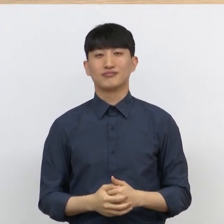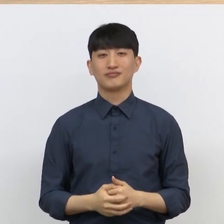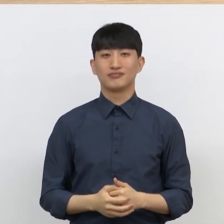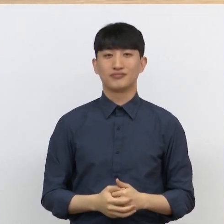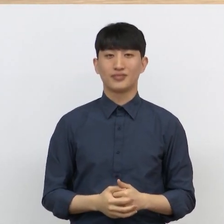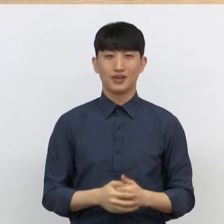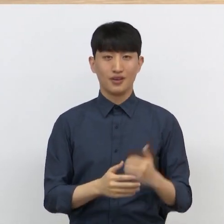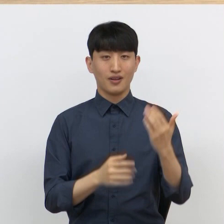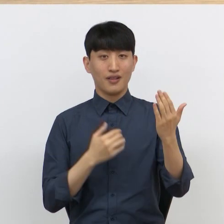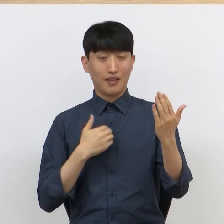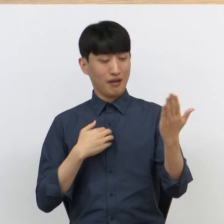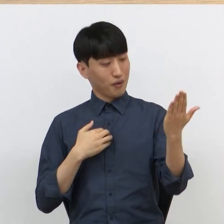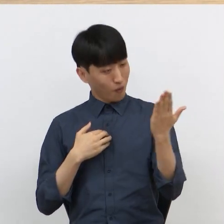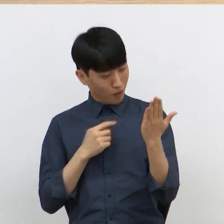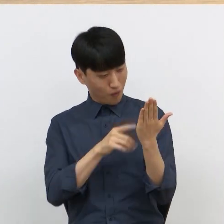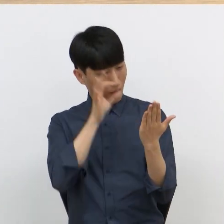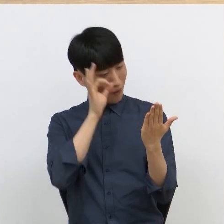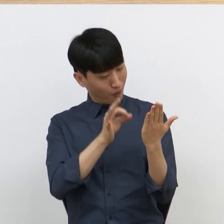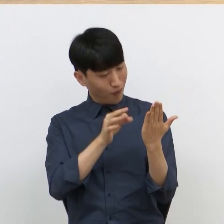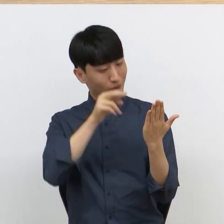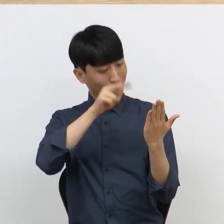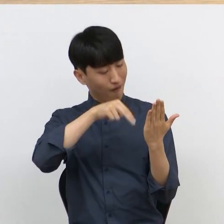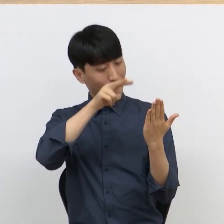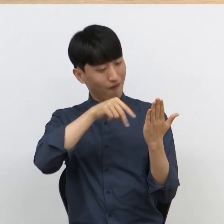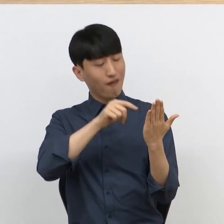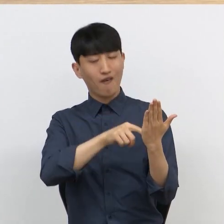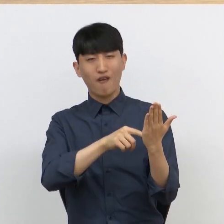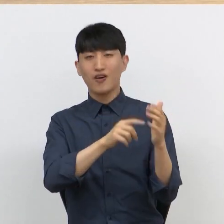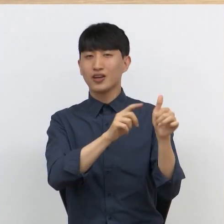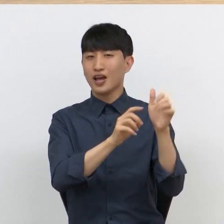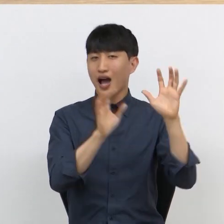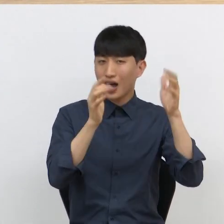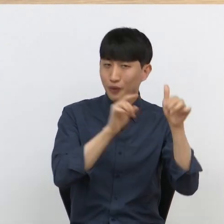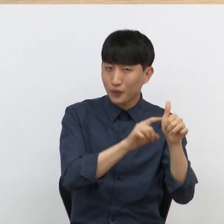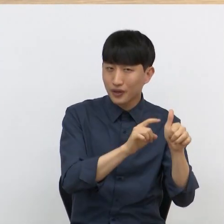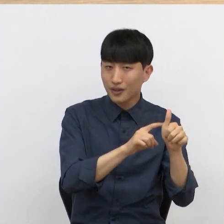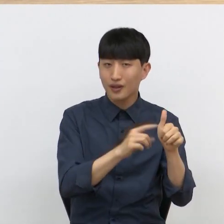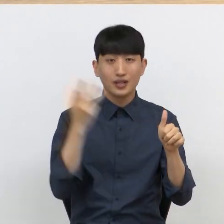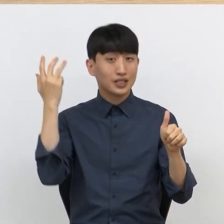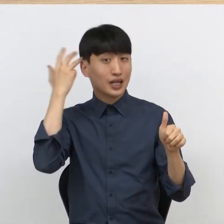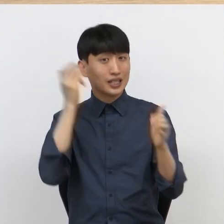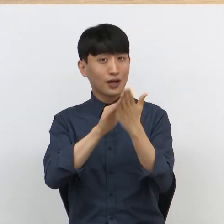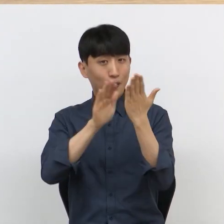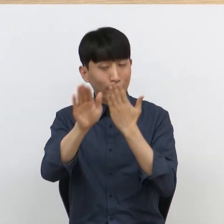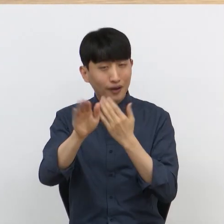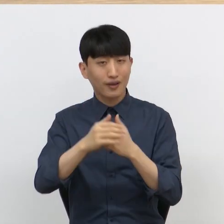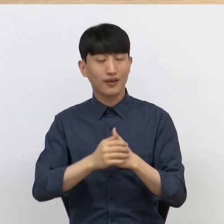이것만 봐도 이 아동이 인공화 착용하고 어떤 식으로